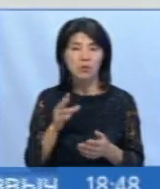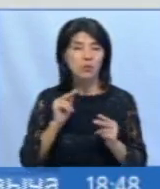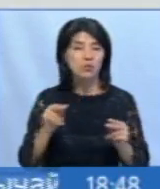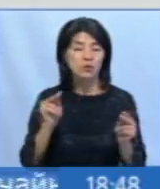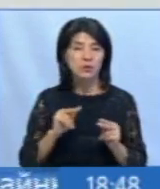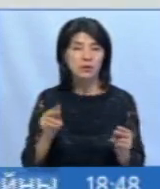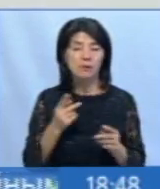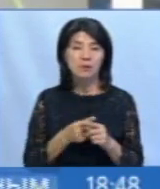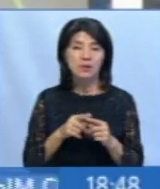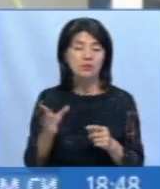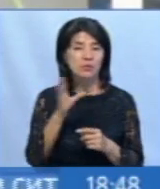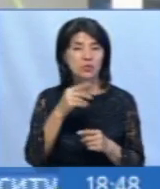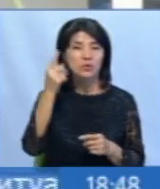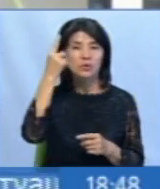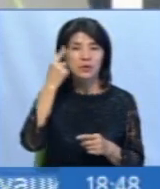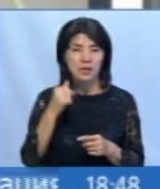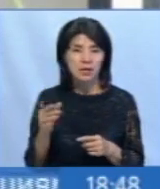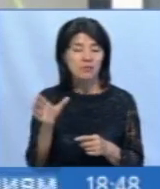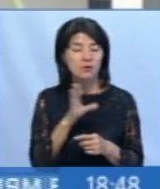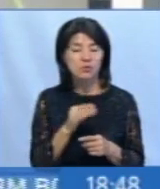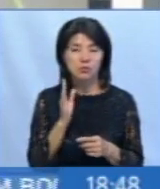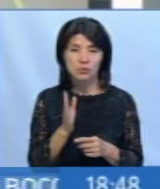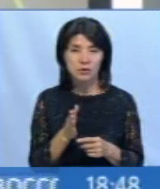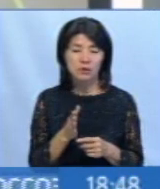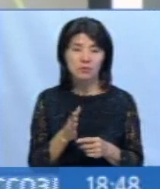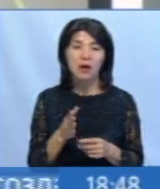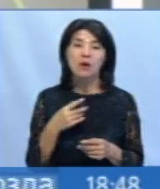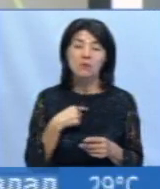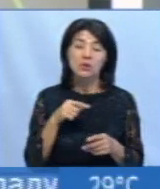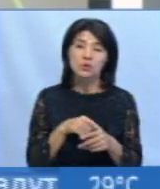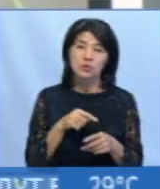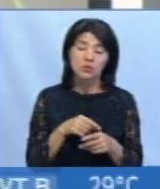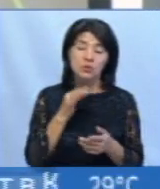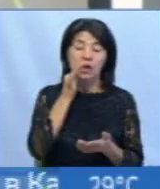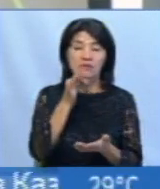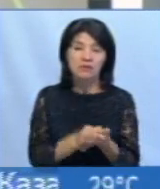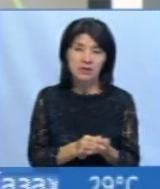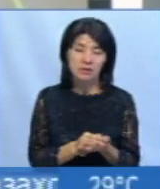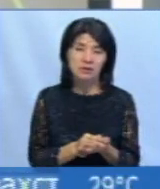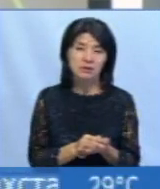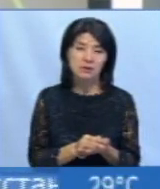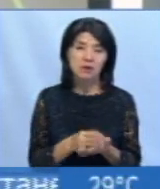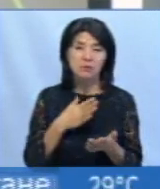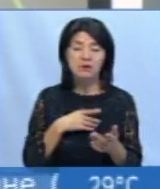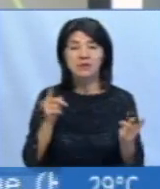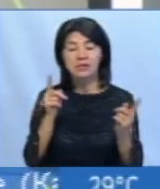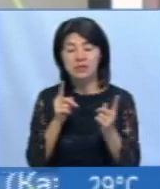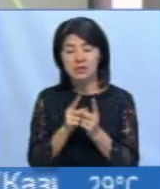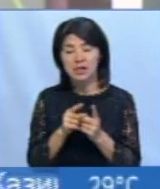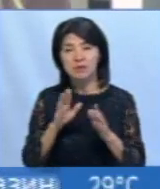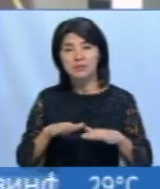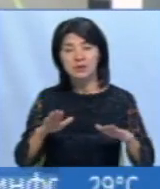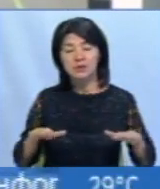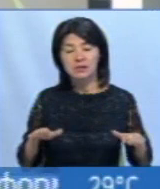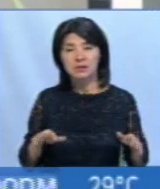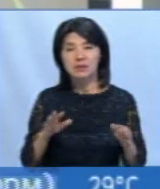профессионализм. Конечно, чувствуем всю ответственность, которая ложится на школу. Поэтому мы, конечно, встречаем детей с трепетом. Но мы